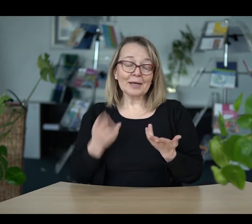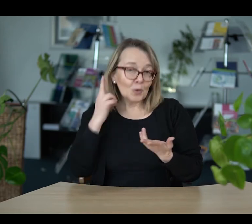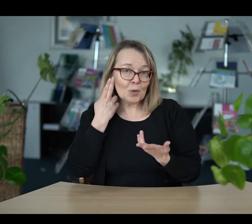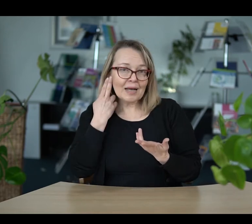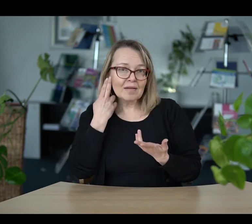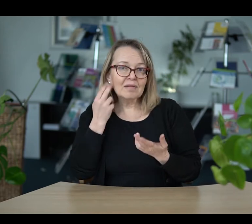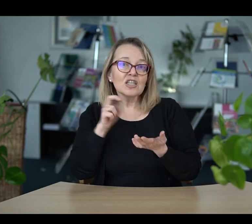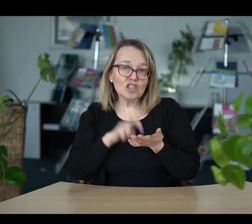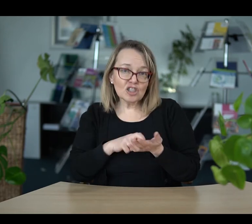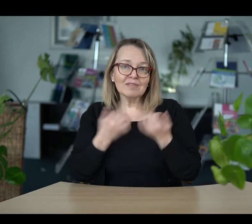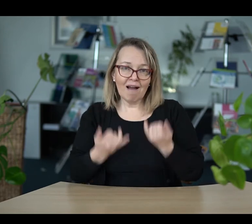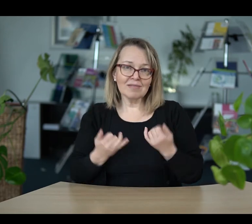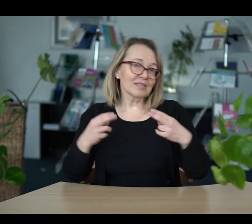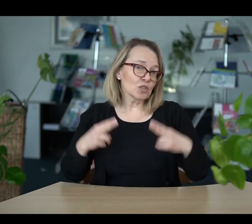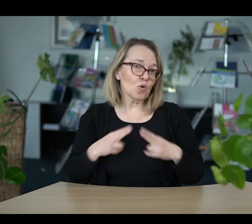s to oviro.